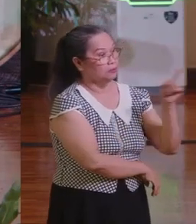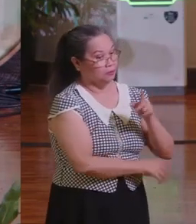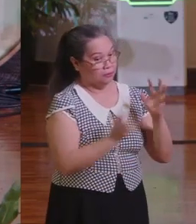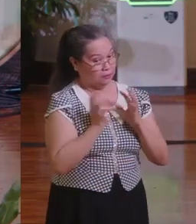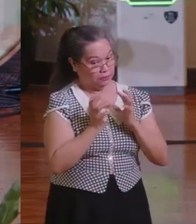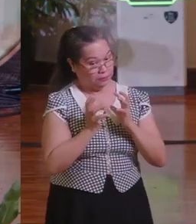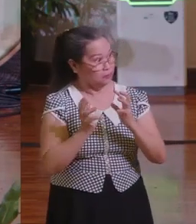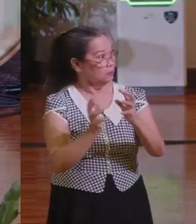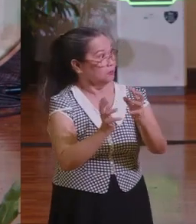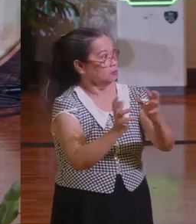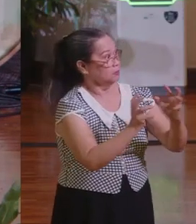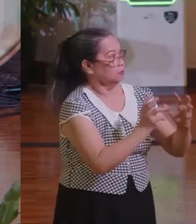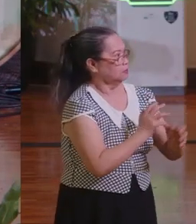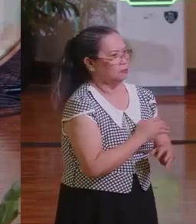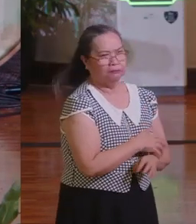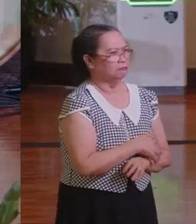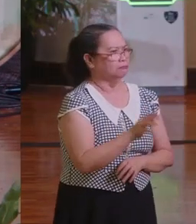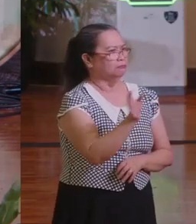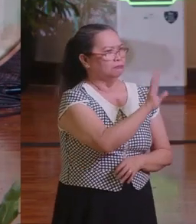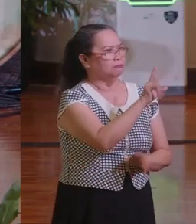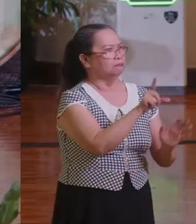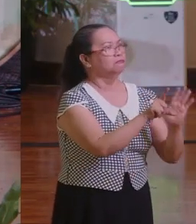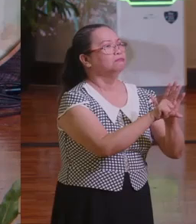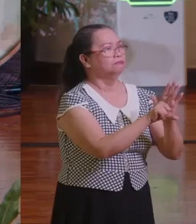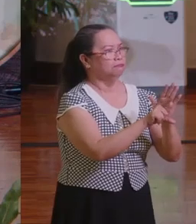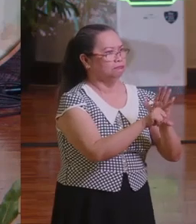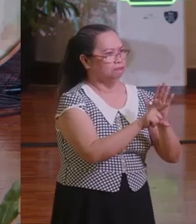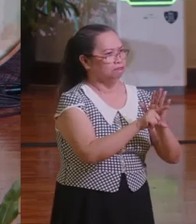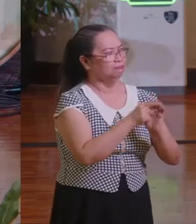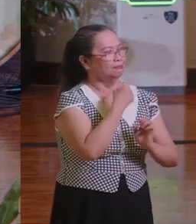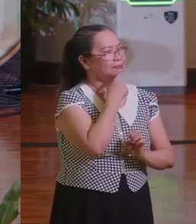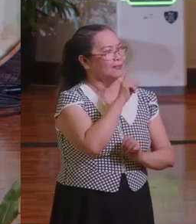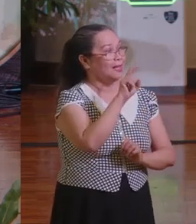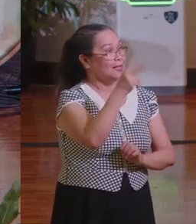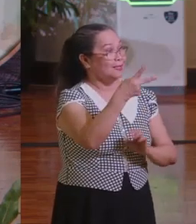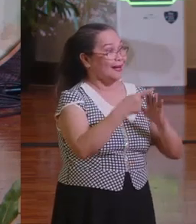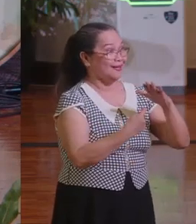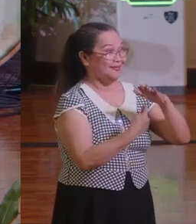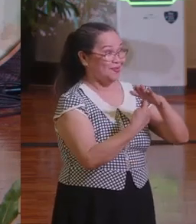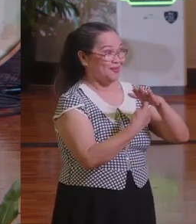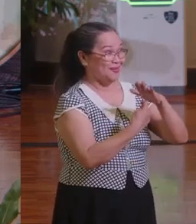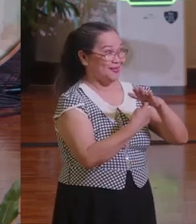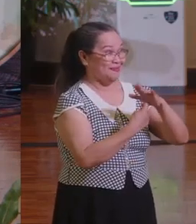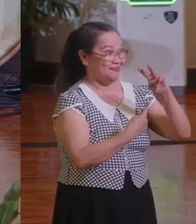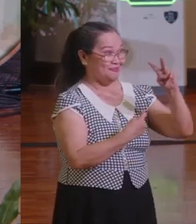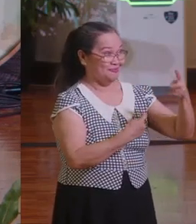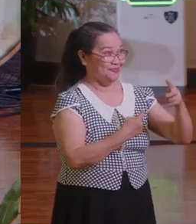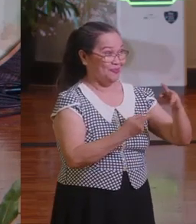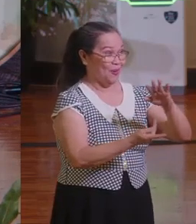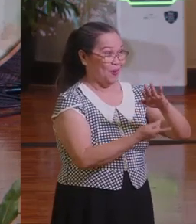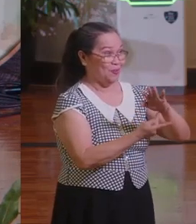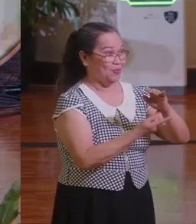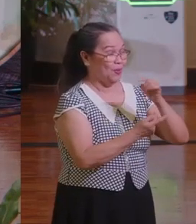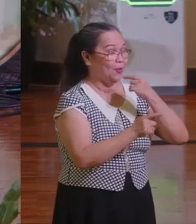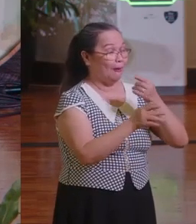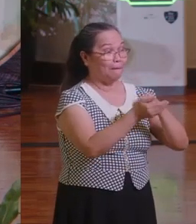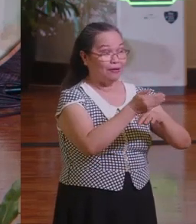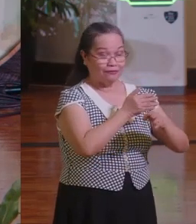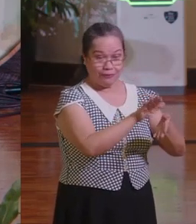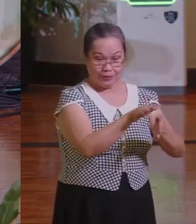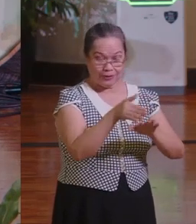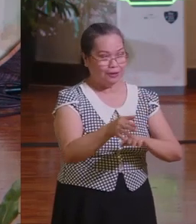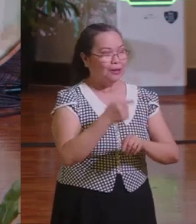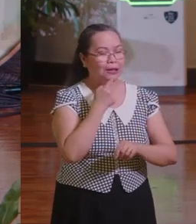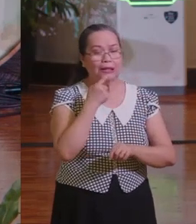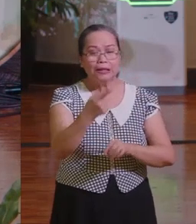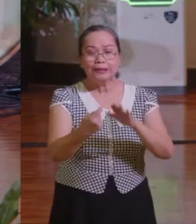po ay pinagbibilinan na niya. 2 Timothy po ang huling sulat ni Pablo bago siya namatay. At